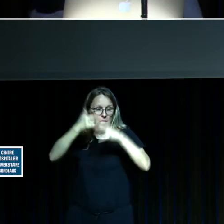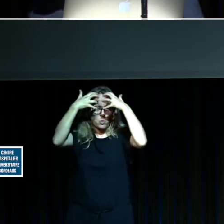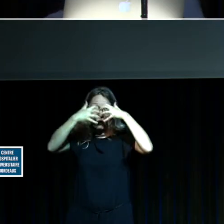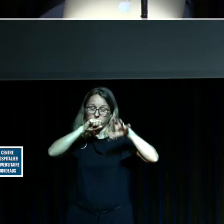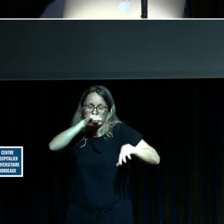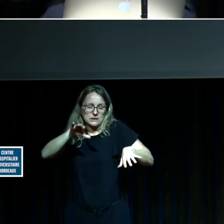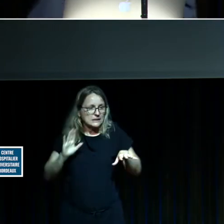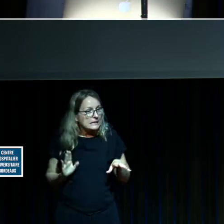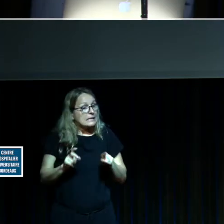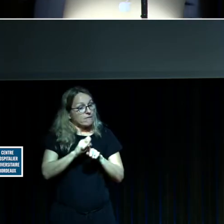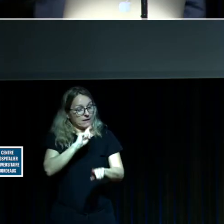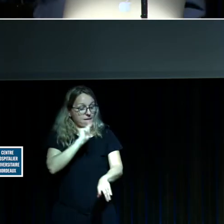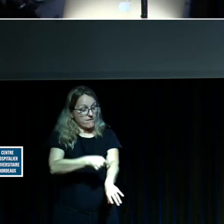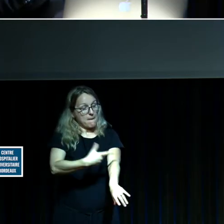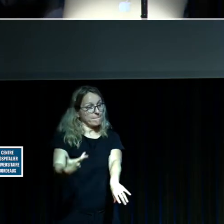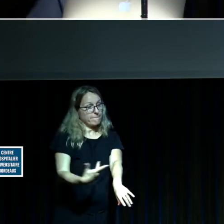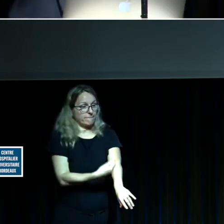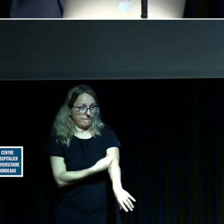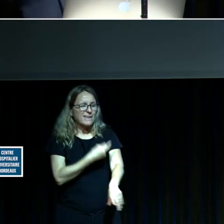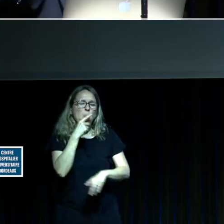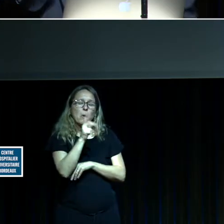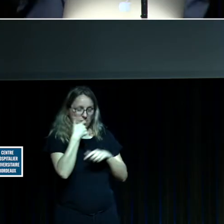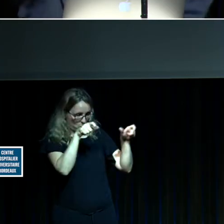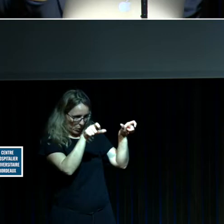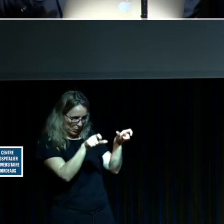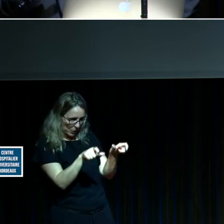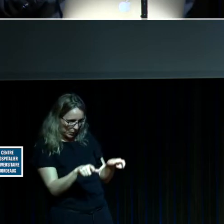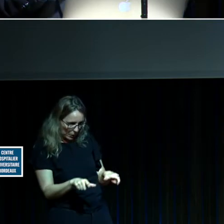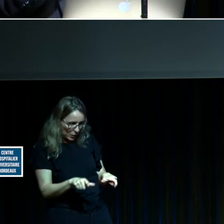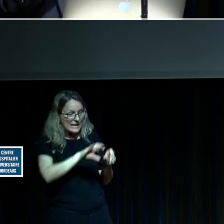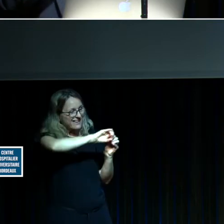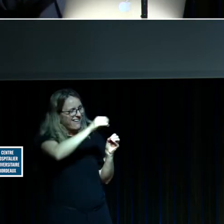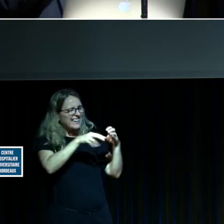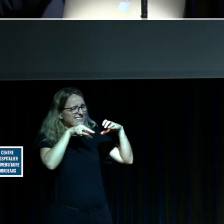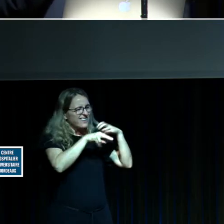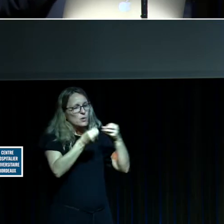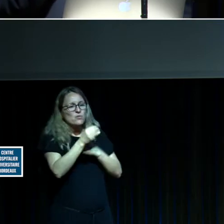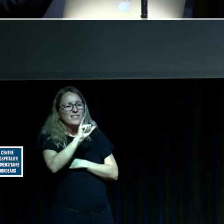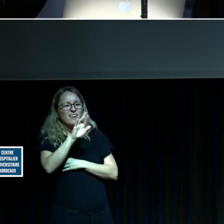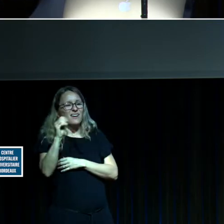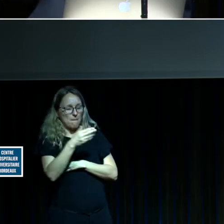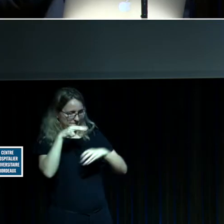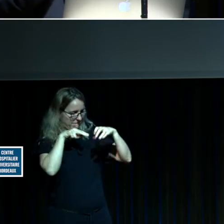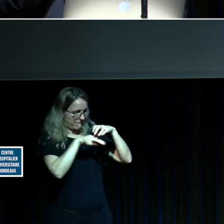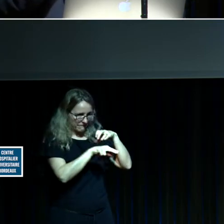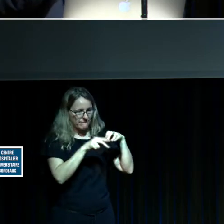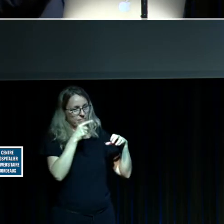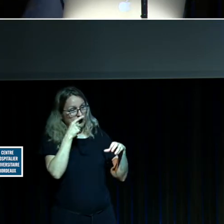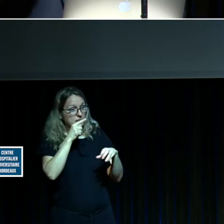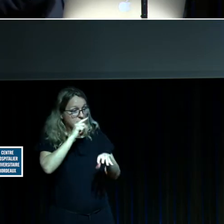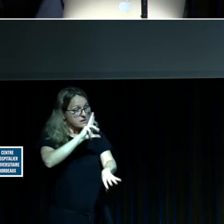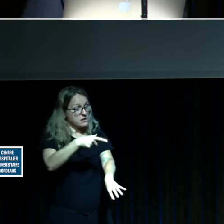veine après avoir examiné le patient, après lui avoir fait un scanner ou une IRM, et ce produit a la faculté